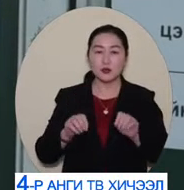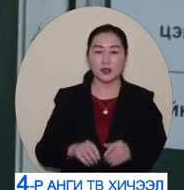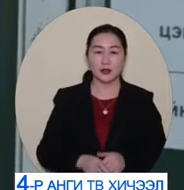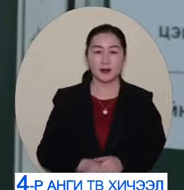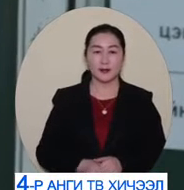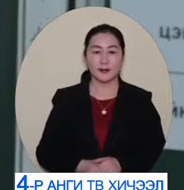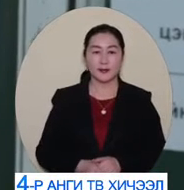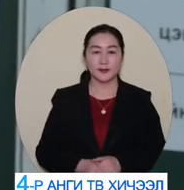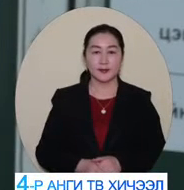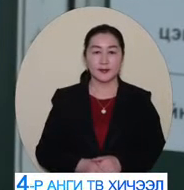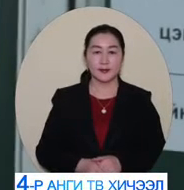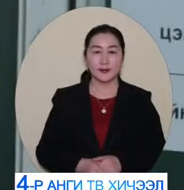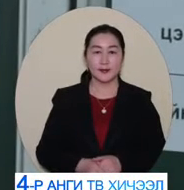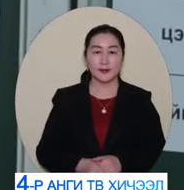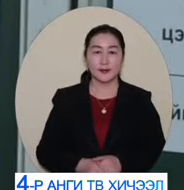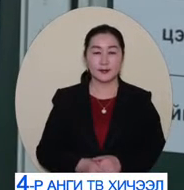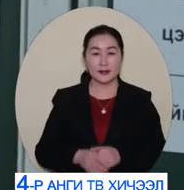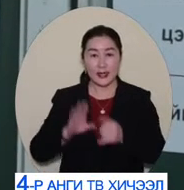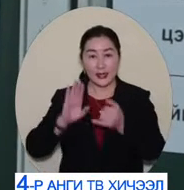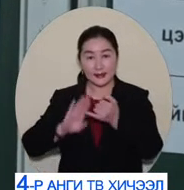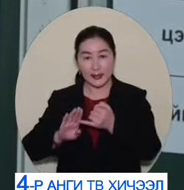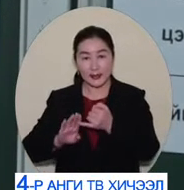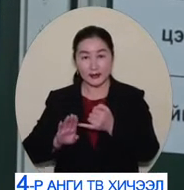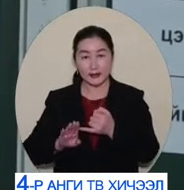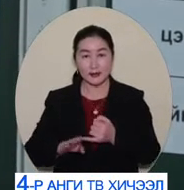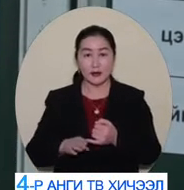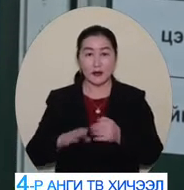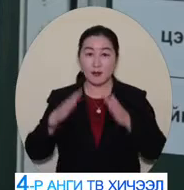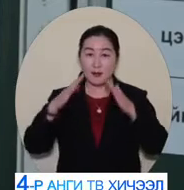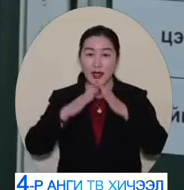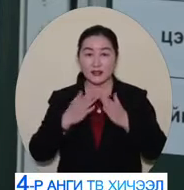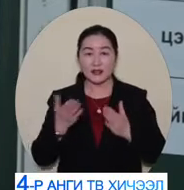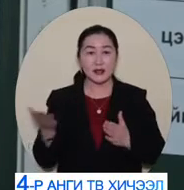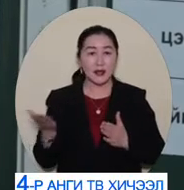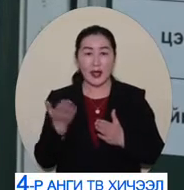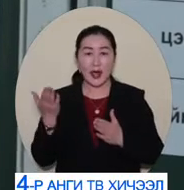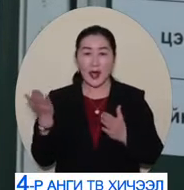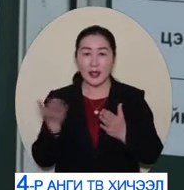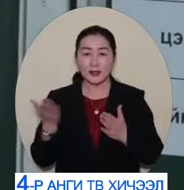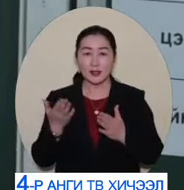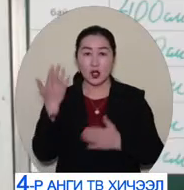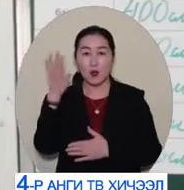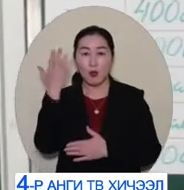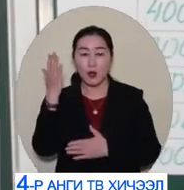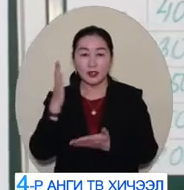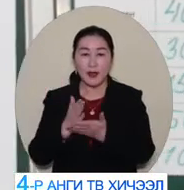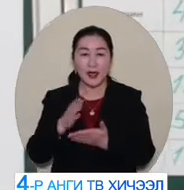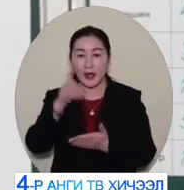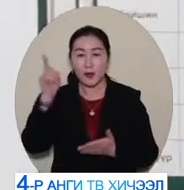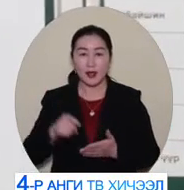зурхгүйгээр зүгээр багш нь хэмжээг нь ингээд тэмдэглэчихэ гэж бодсон. За, тоол 1 2 3 4 5 6 7 8. За,